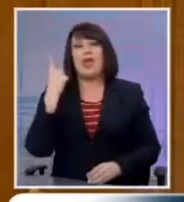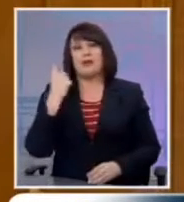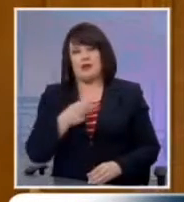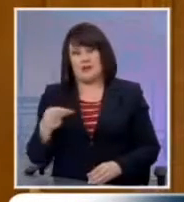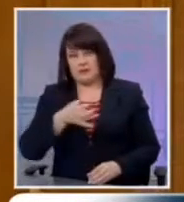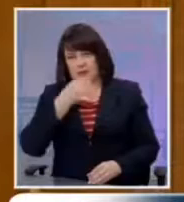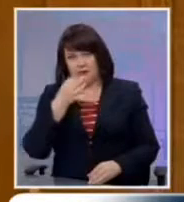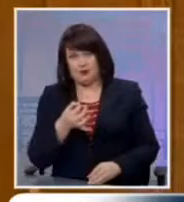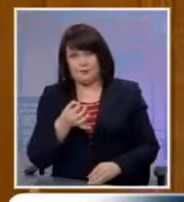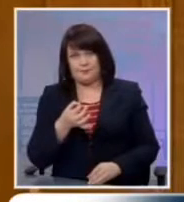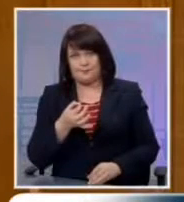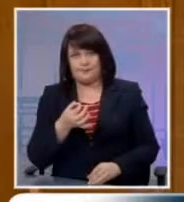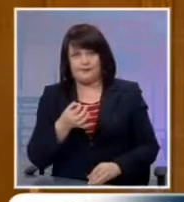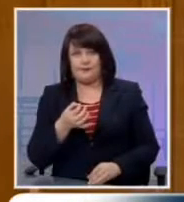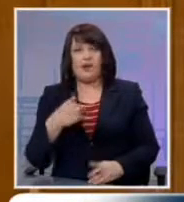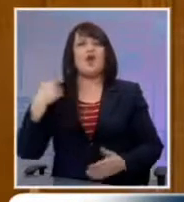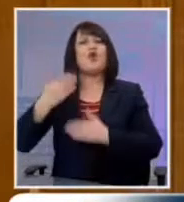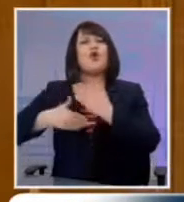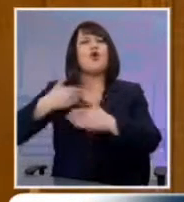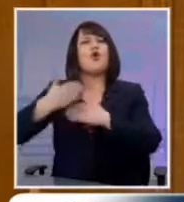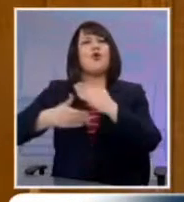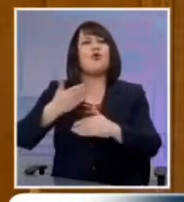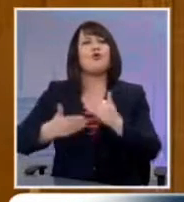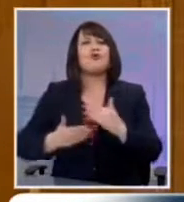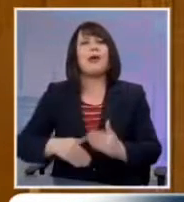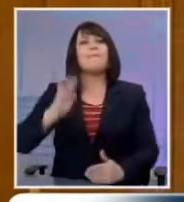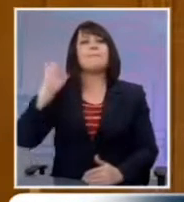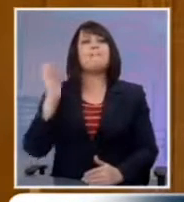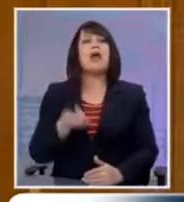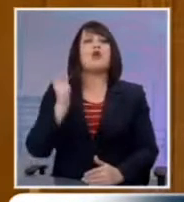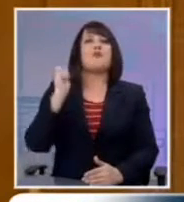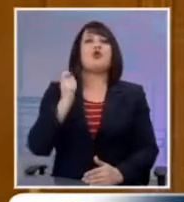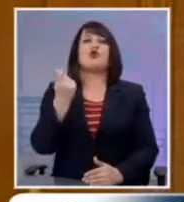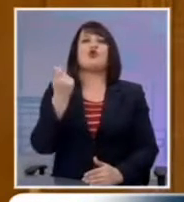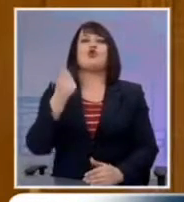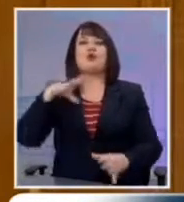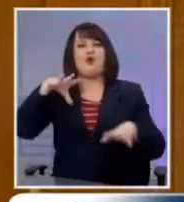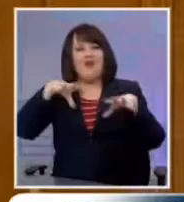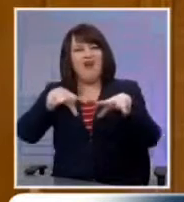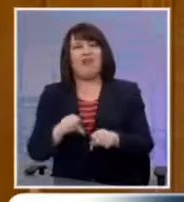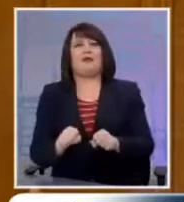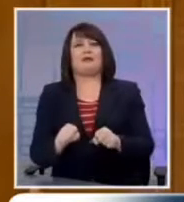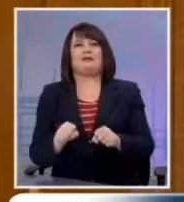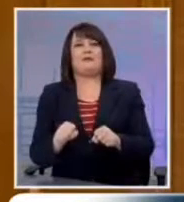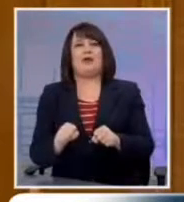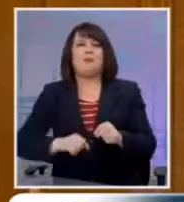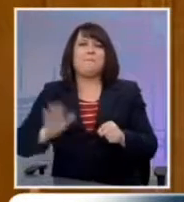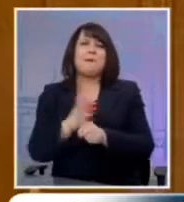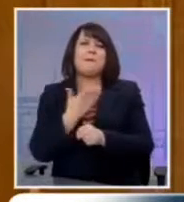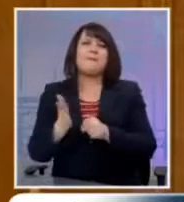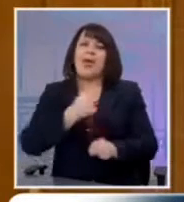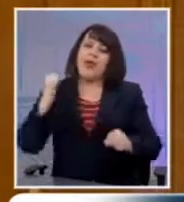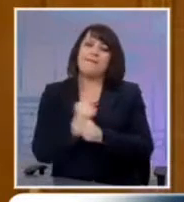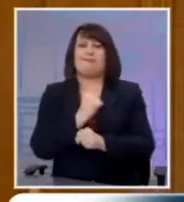πω. Ότι για δεκαετίες το παλιό πολιτικό και οικονομικό κατεστημένο κατέστρεφε συνειδητά τη